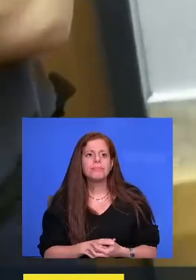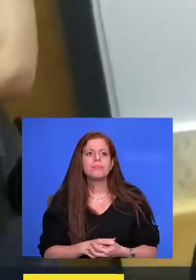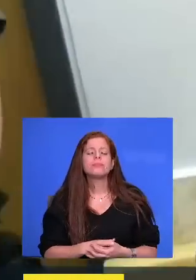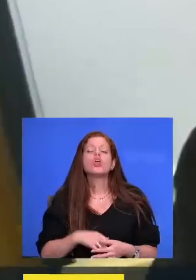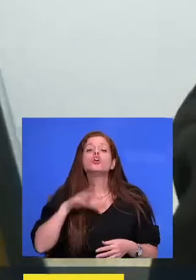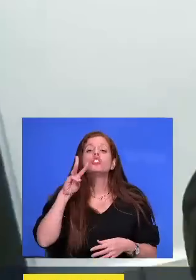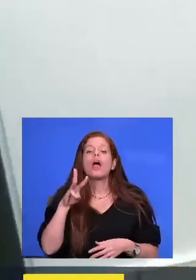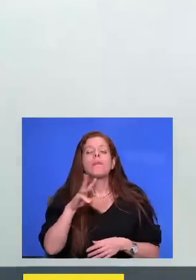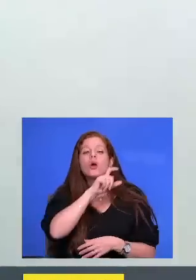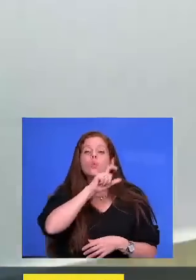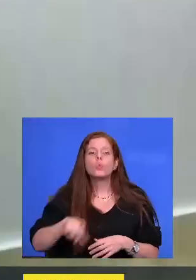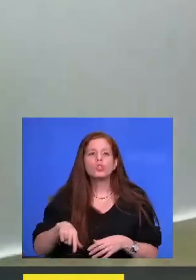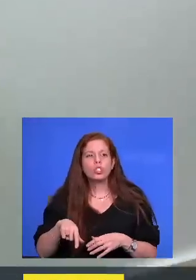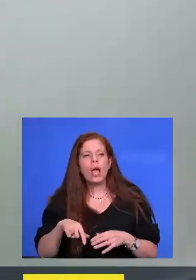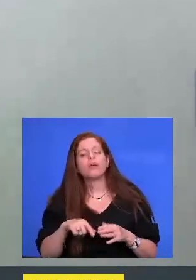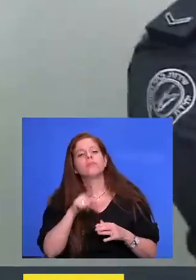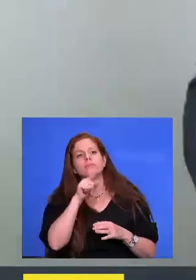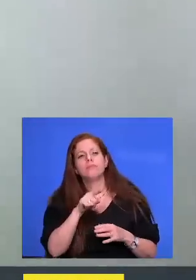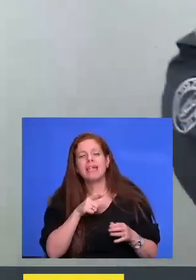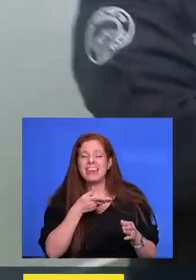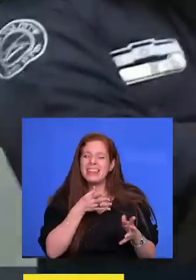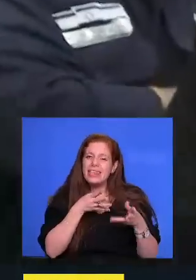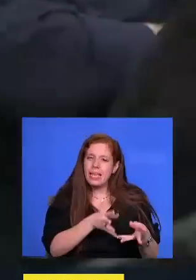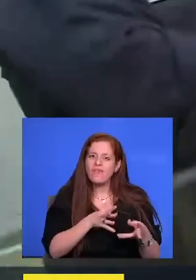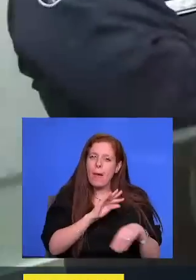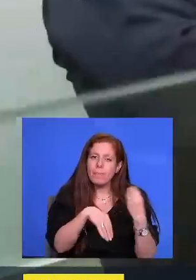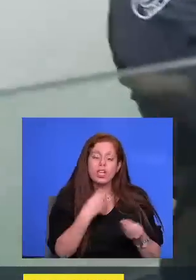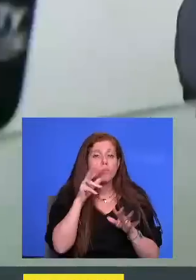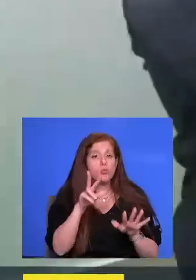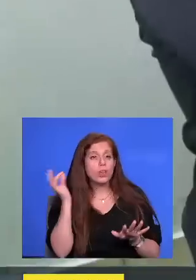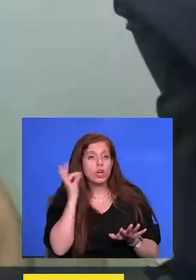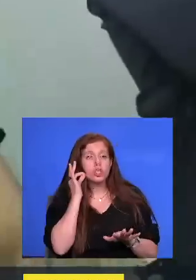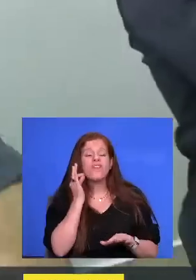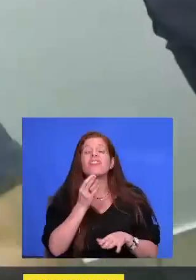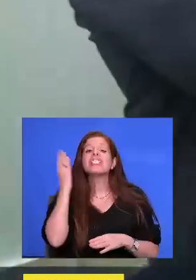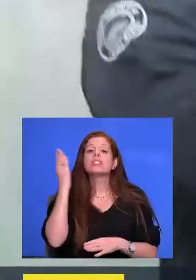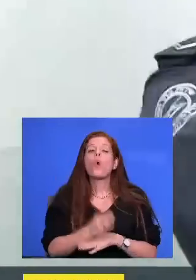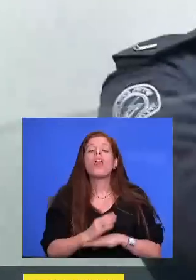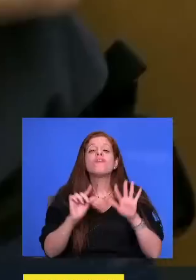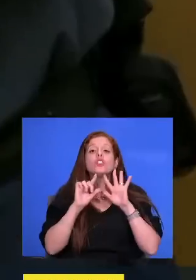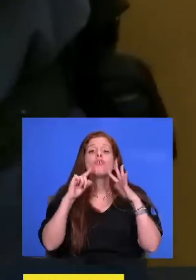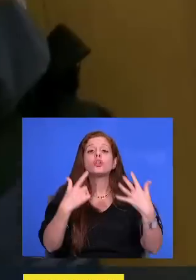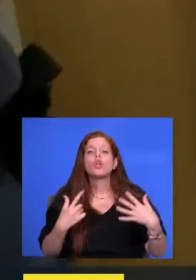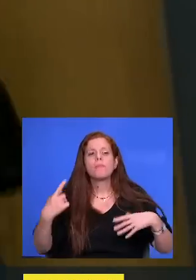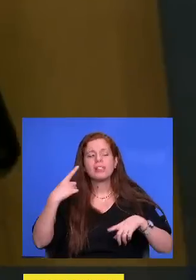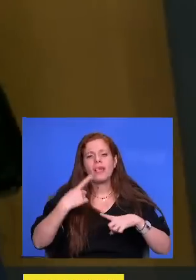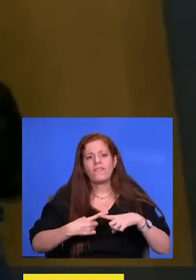שיינברג הורשע בהסדר טיעון בעבירות של תקיפה מינית בשמונה נשים, ונגזרו עליו 7 שנות מאסר וחצי. עזרא,